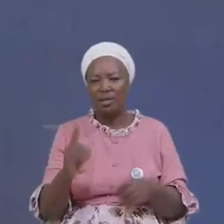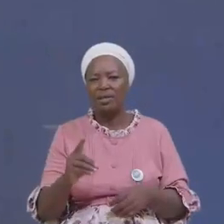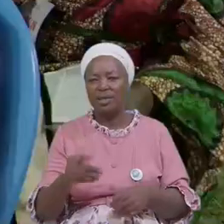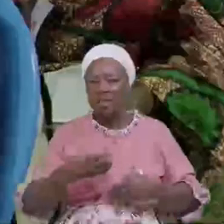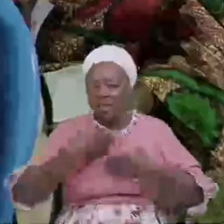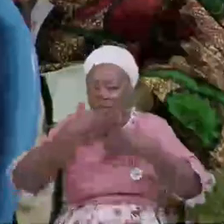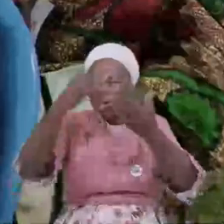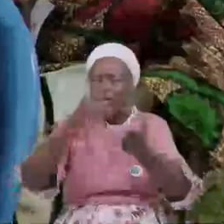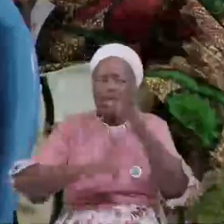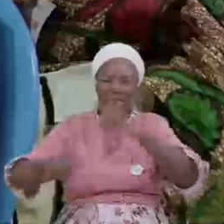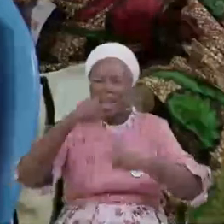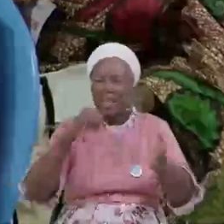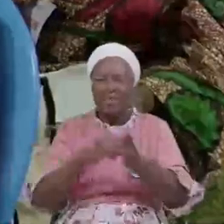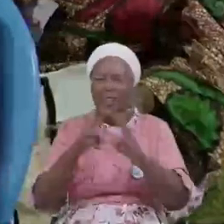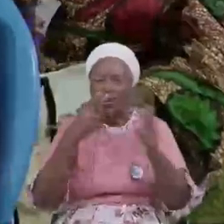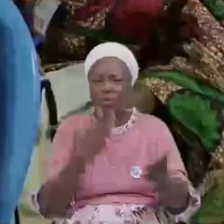non?